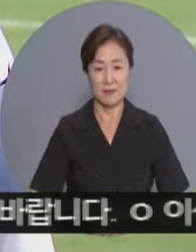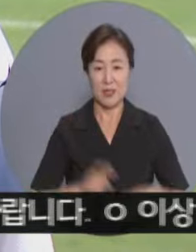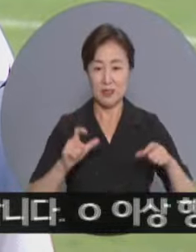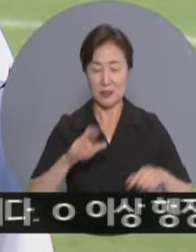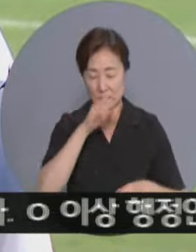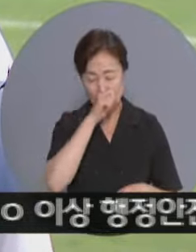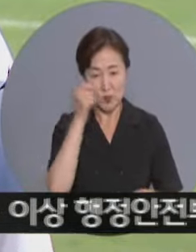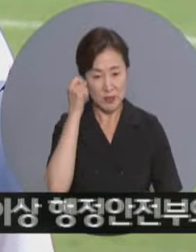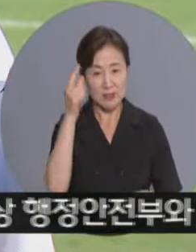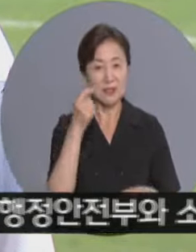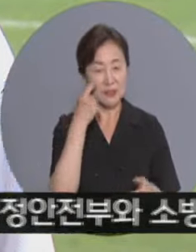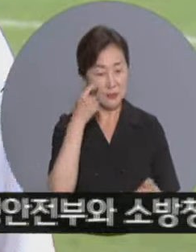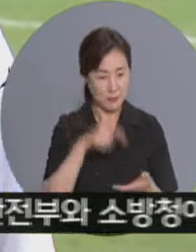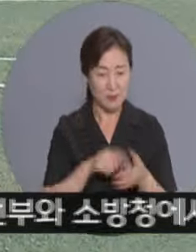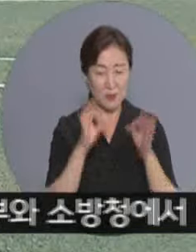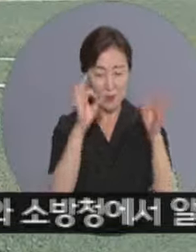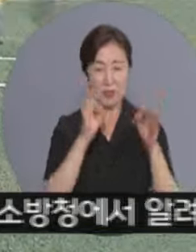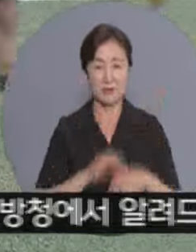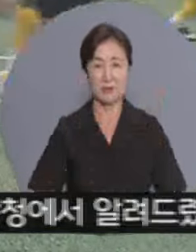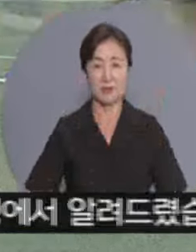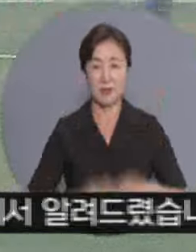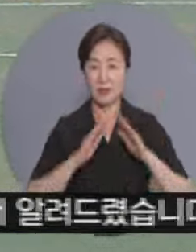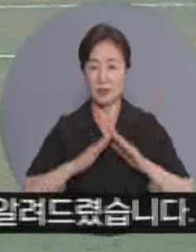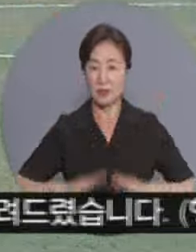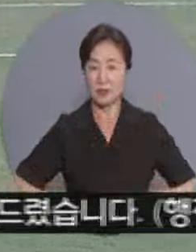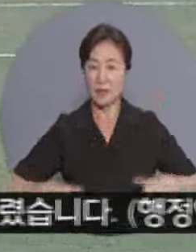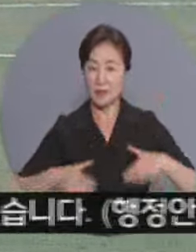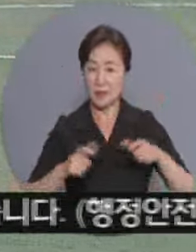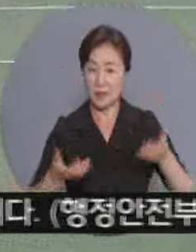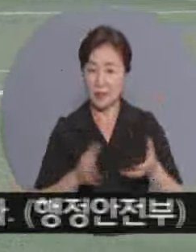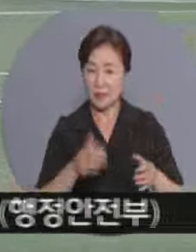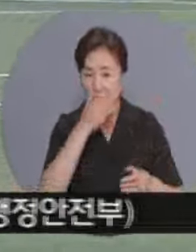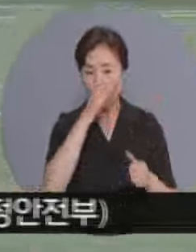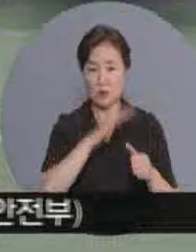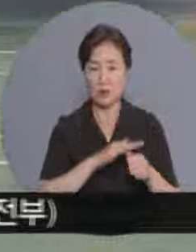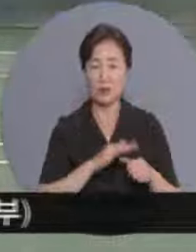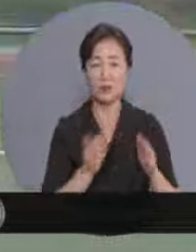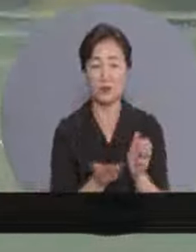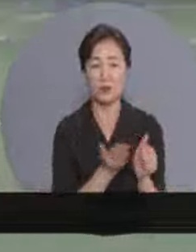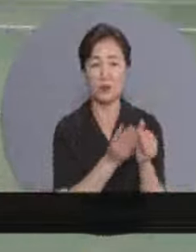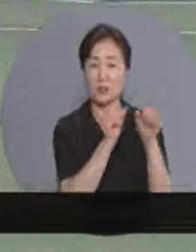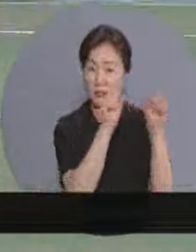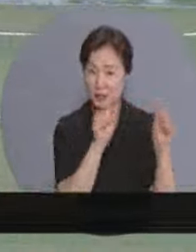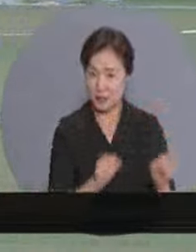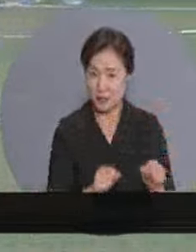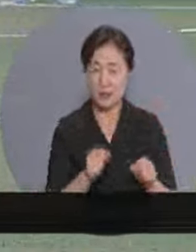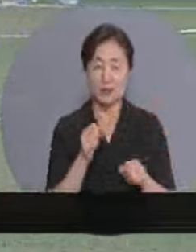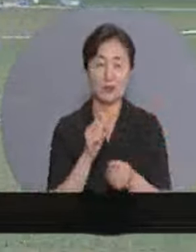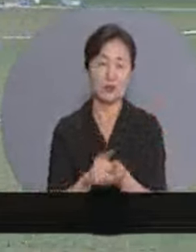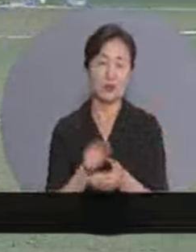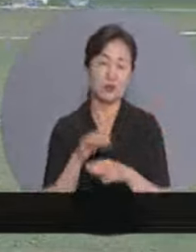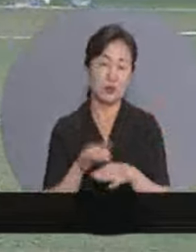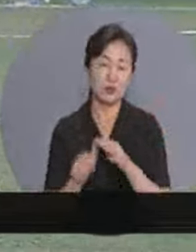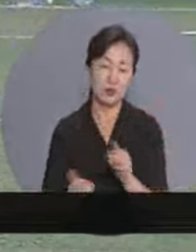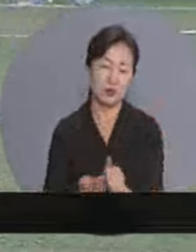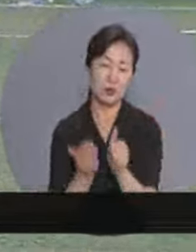좋은 인재들을 좀 찾으려고. 전남 드래곤즈의 유소년 육성 시스템이 축구 유망주를